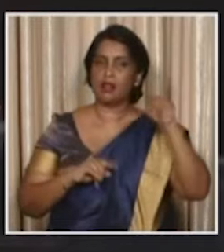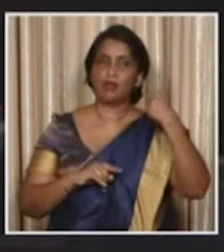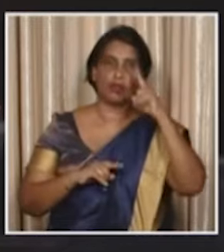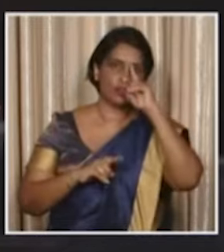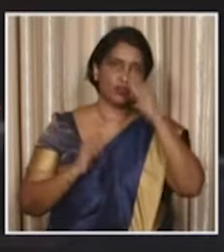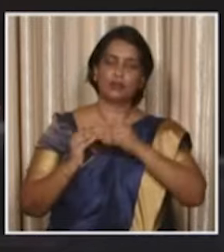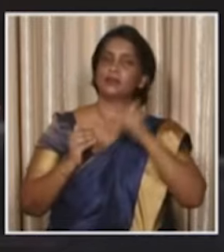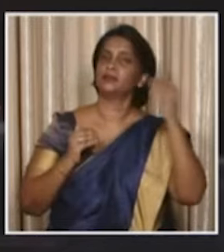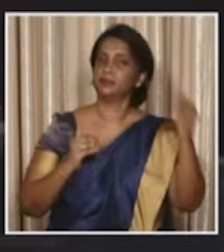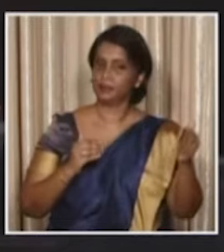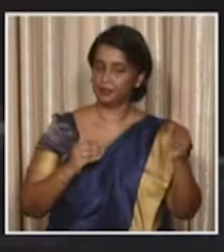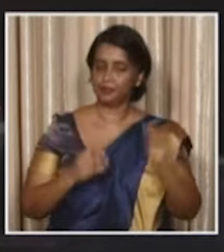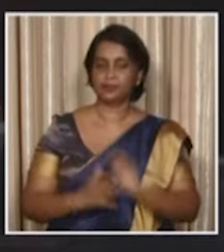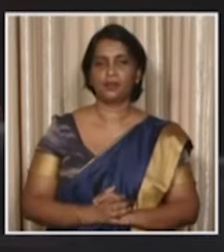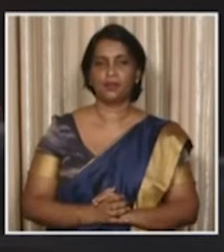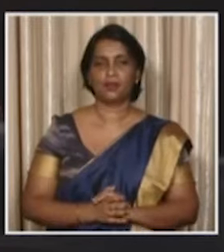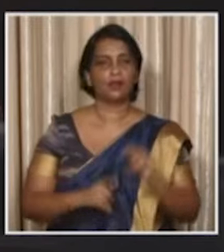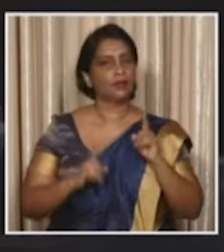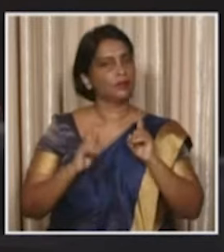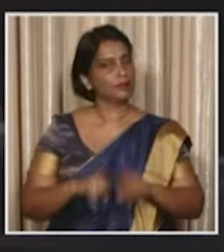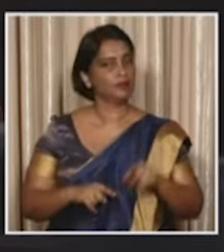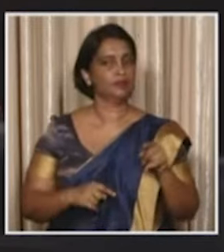කල් දැම්ම කියලා. දැ මෙවැනි